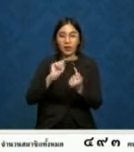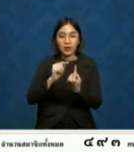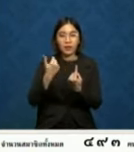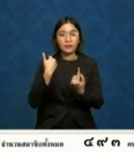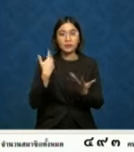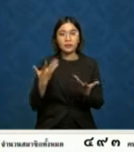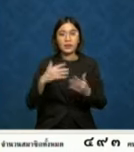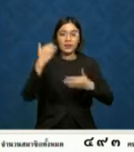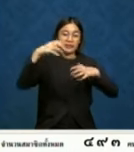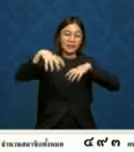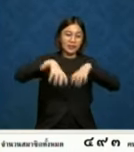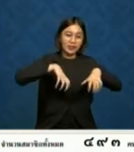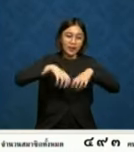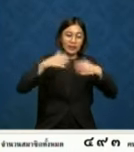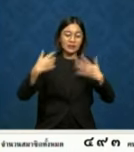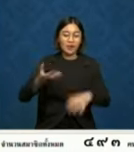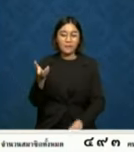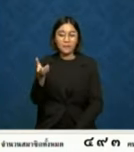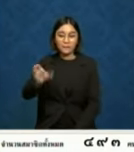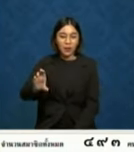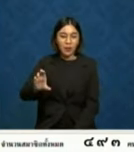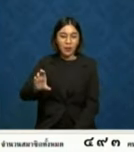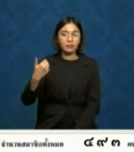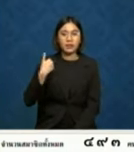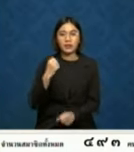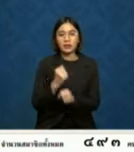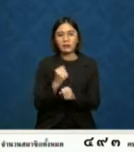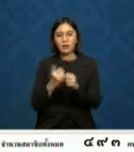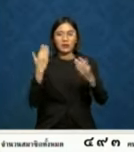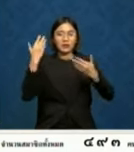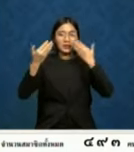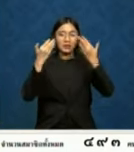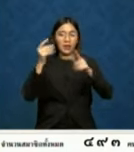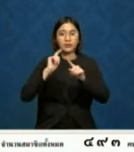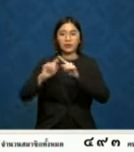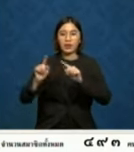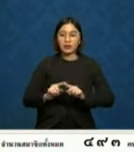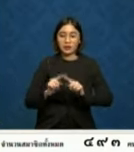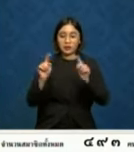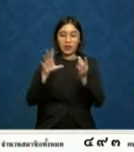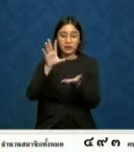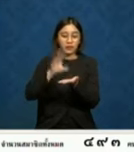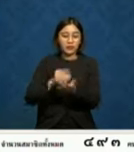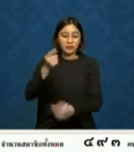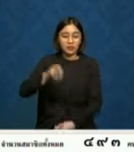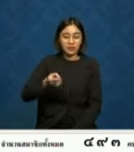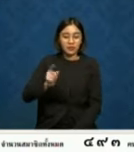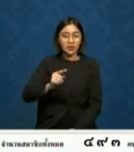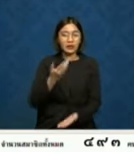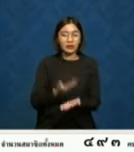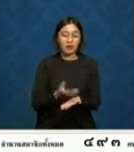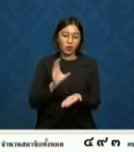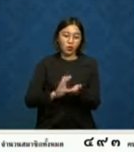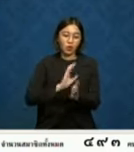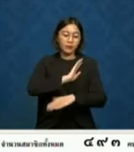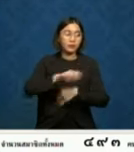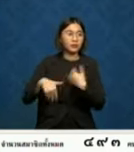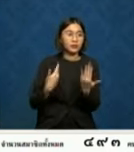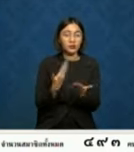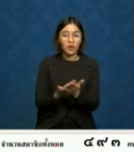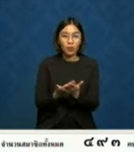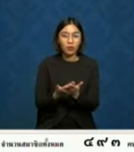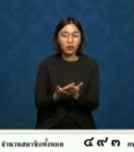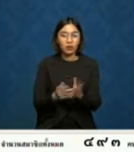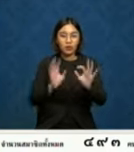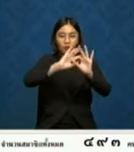การจัดงานและมีการถ่ายทอดมีการทำพิธีกรรมต่างๆแต่ในข้อเท็จจริงนั้นเนี่ยงบประมาณทั้งหมดมัน